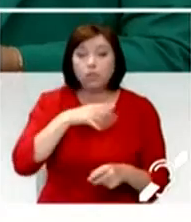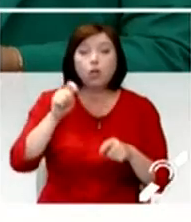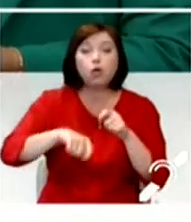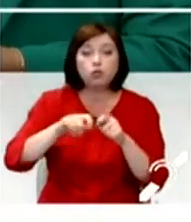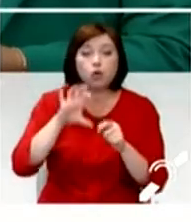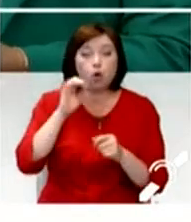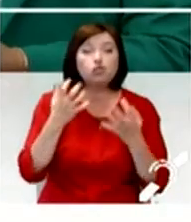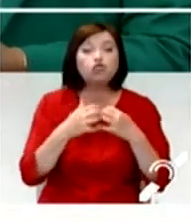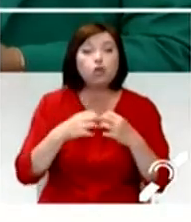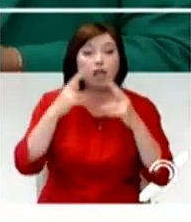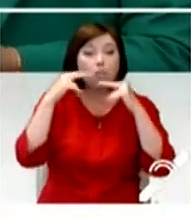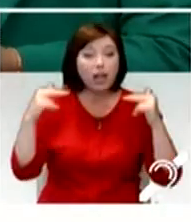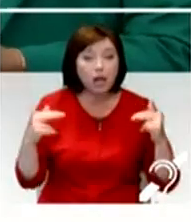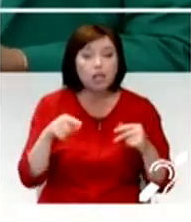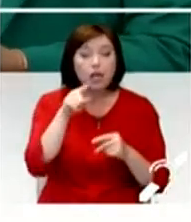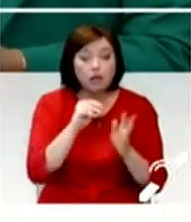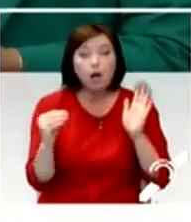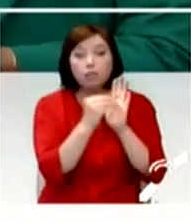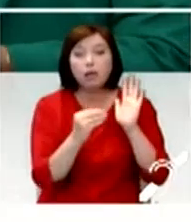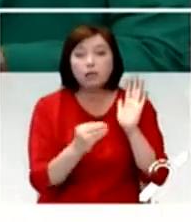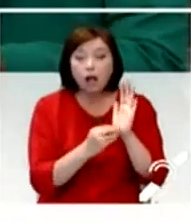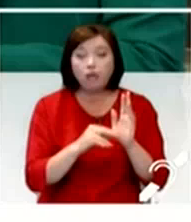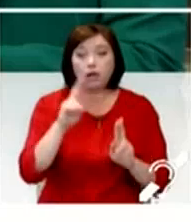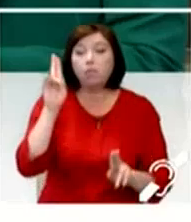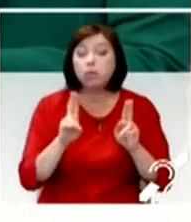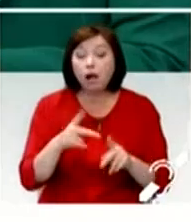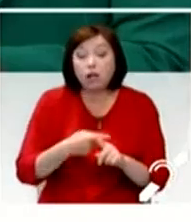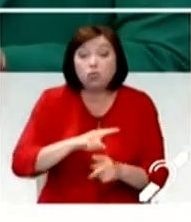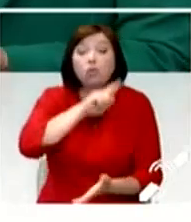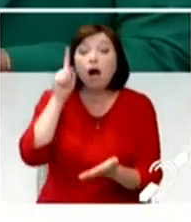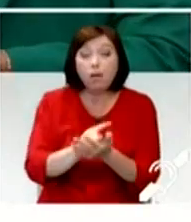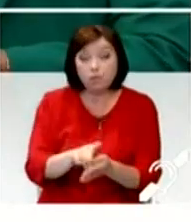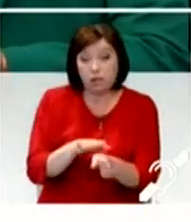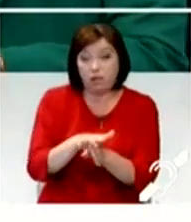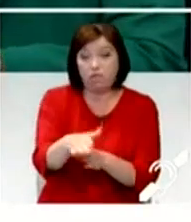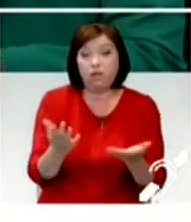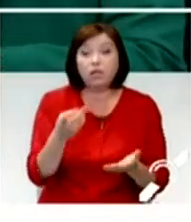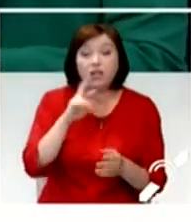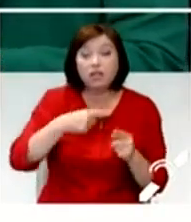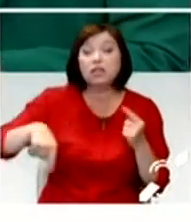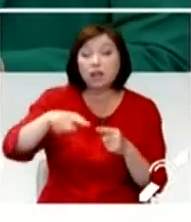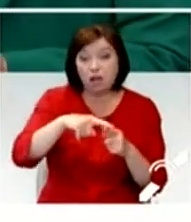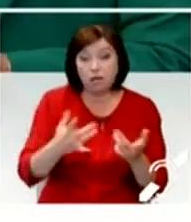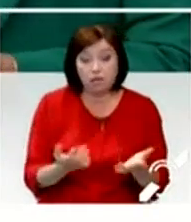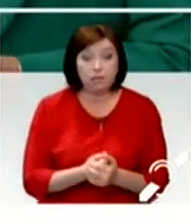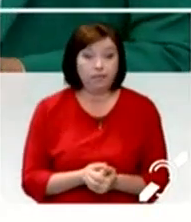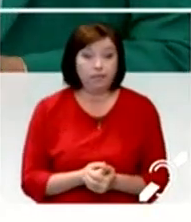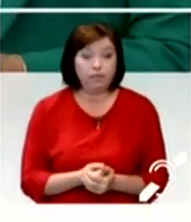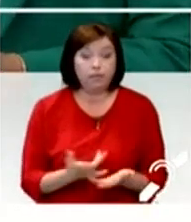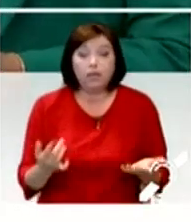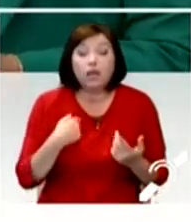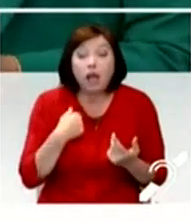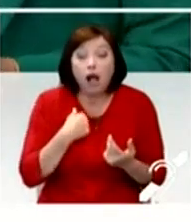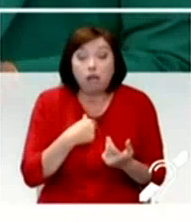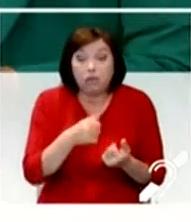partea Curții de Conturi, care a stabilit niște lucruri care sunt obligatoriu pentru executare, pentru AIPA. Obligatoriu. Nu